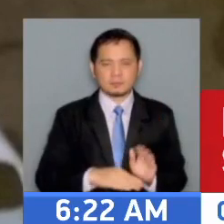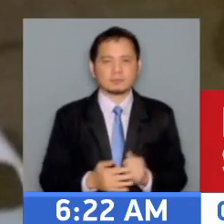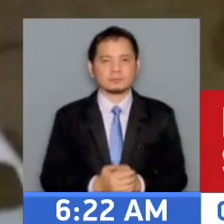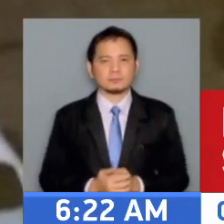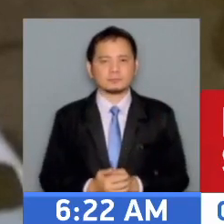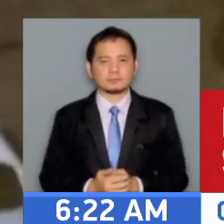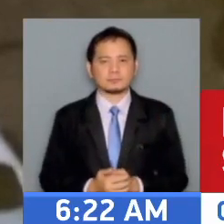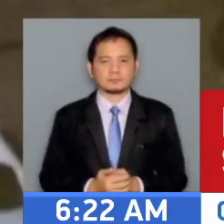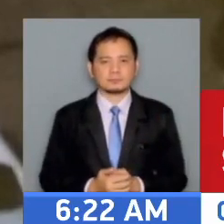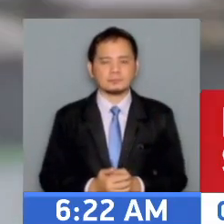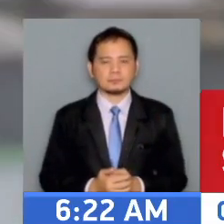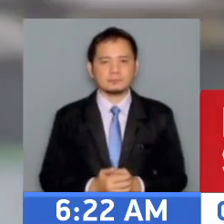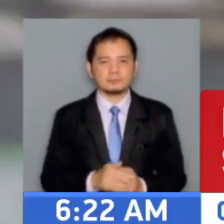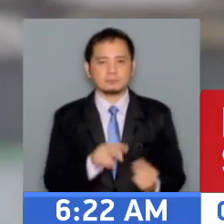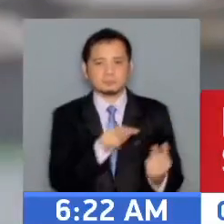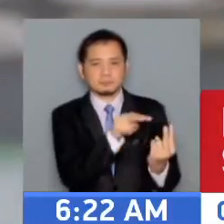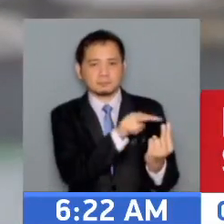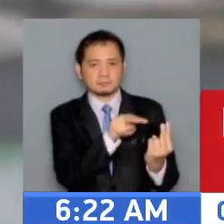pong pahayag ang dalawa.